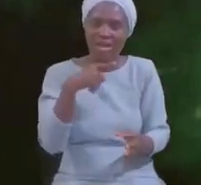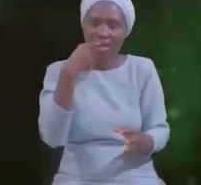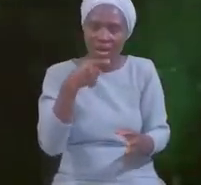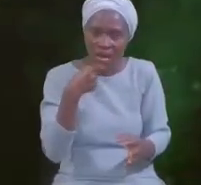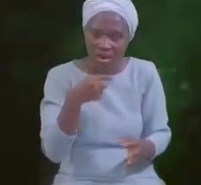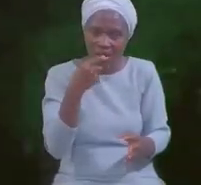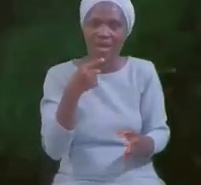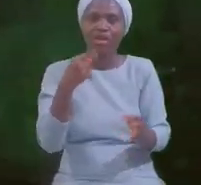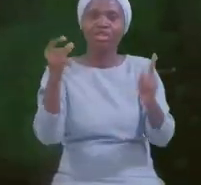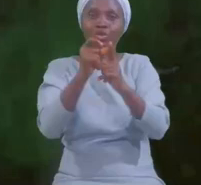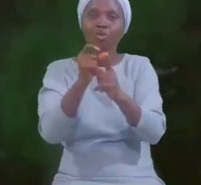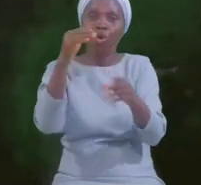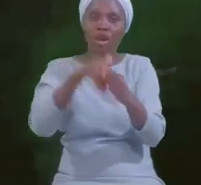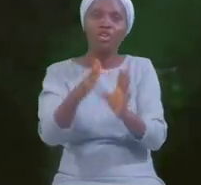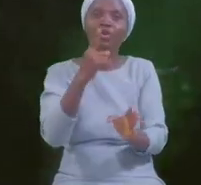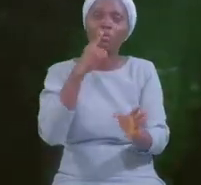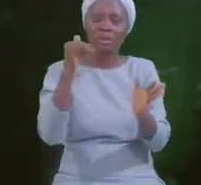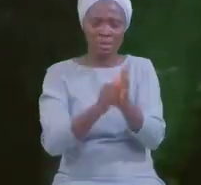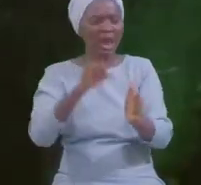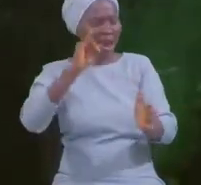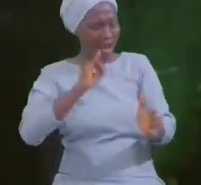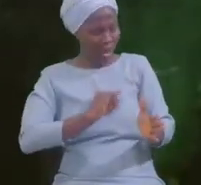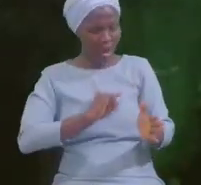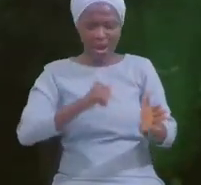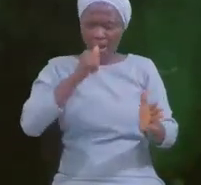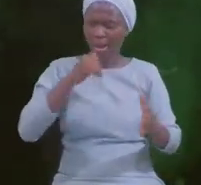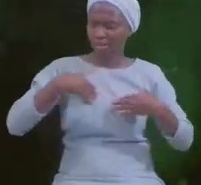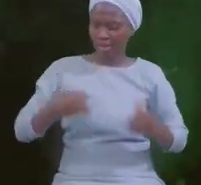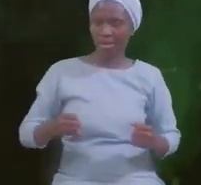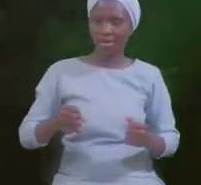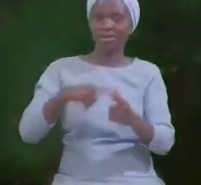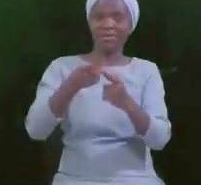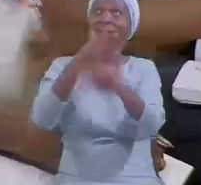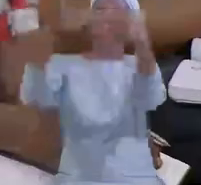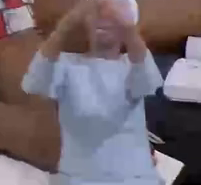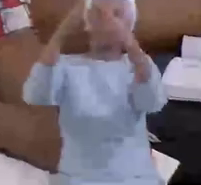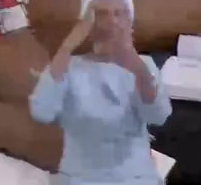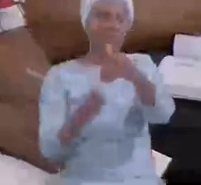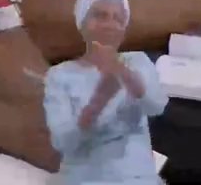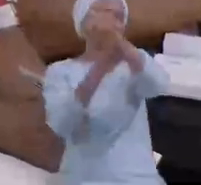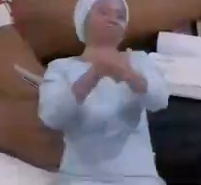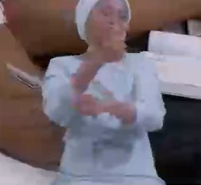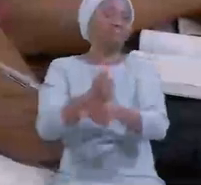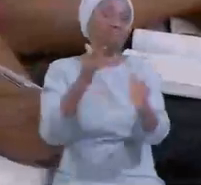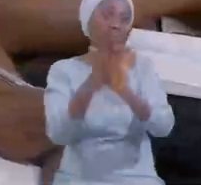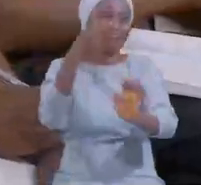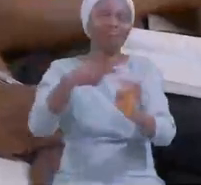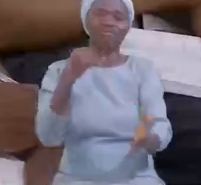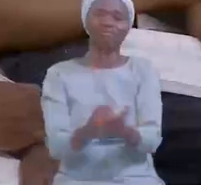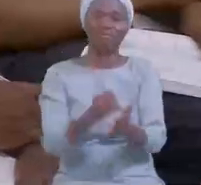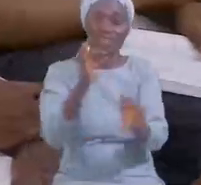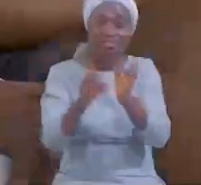en prononçant, en déclarant la parole dans votre bouche. Je suis guéri. Le ciel va le confirmer. Je suis